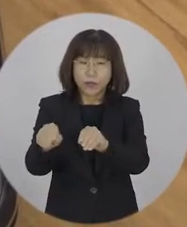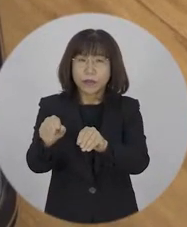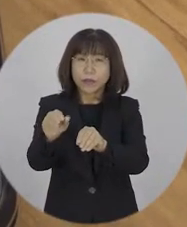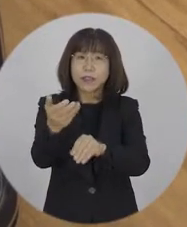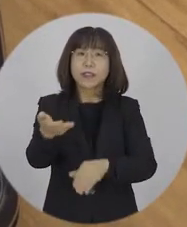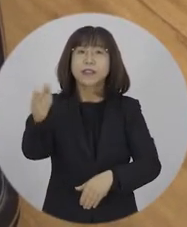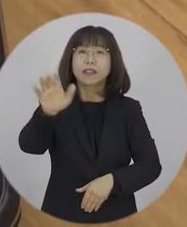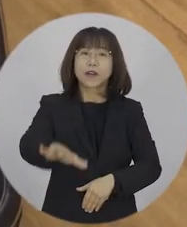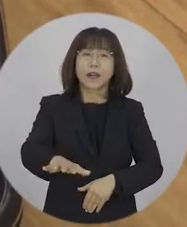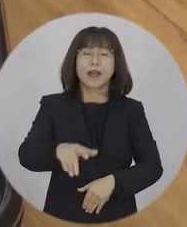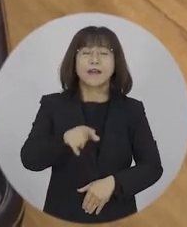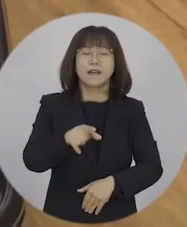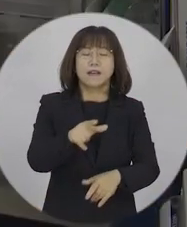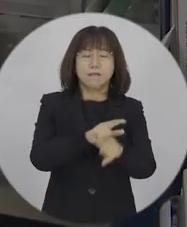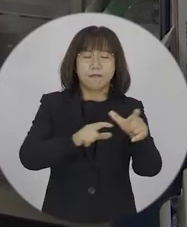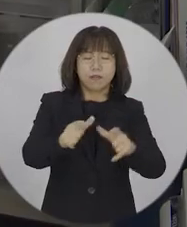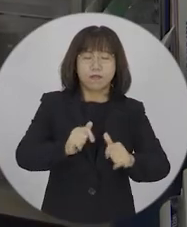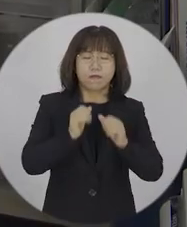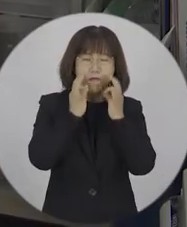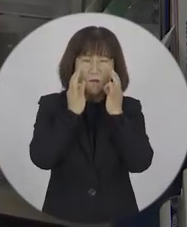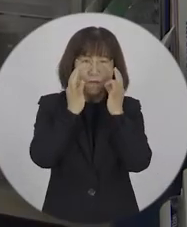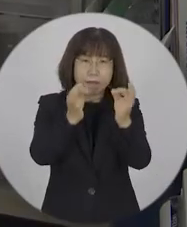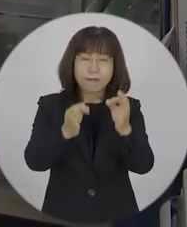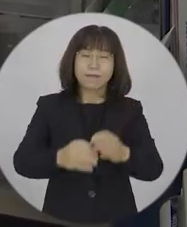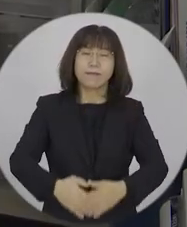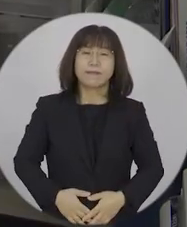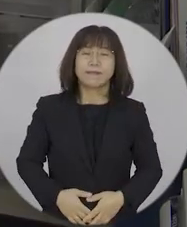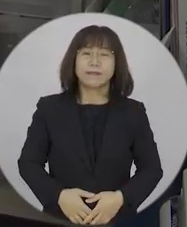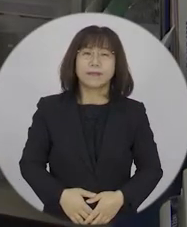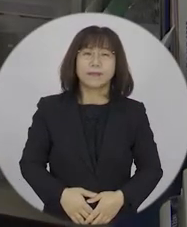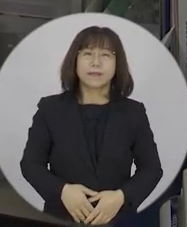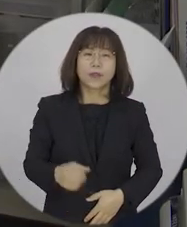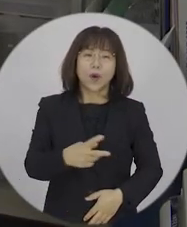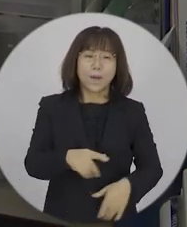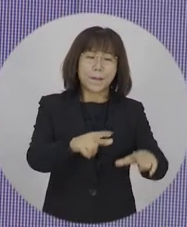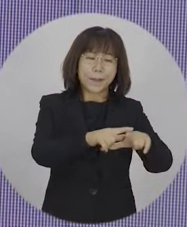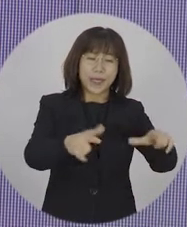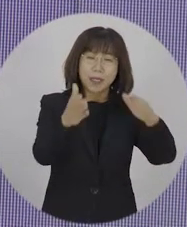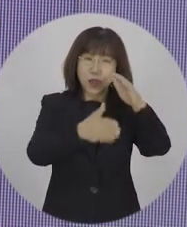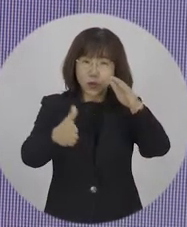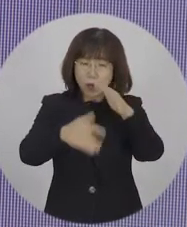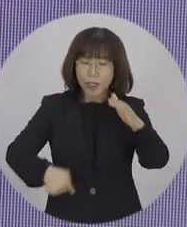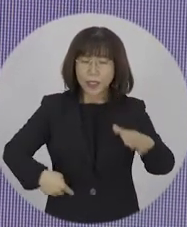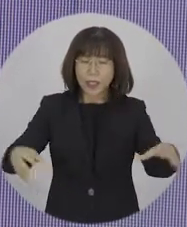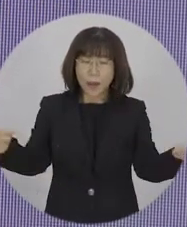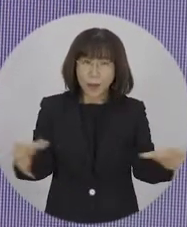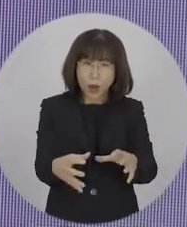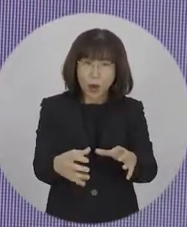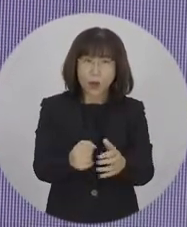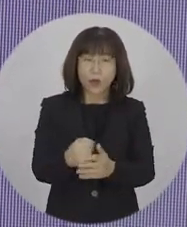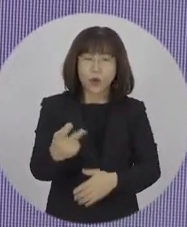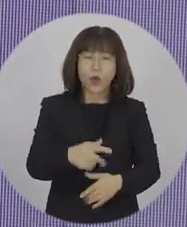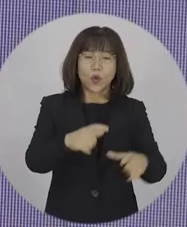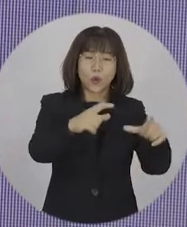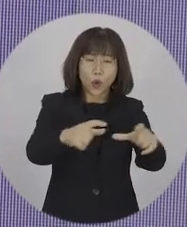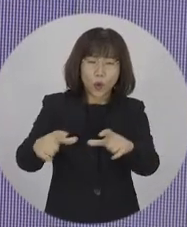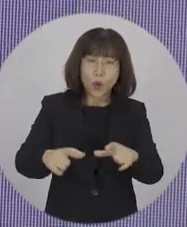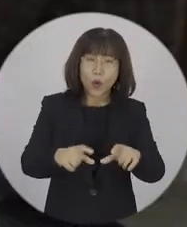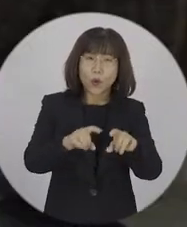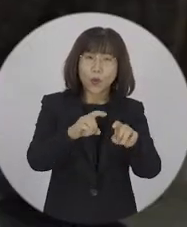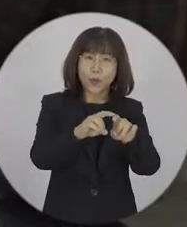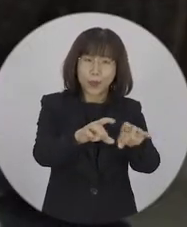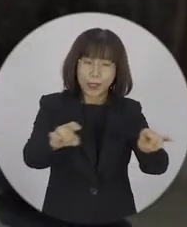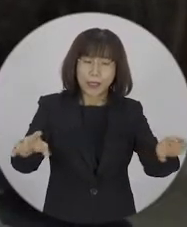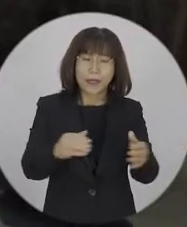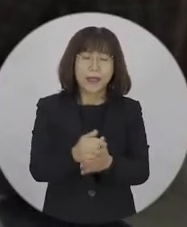중단되는 상황에서도 사업 안정화에 힘써왔습니다. 또한 민관 협력을 강화하고 동단위 안부확인사업